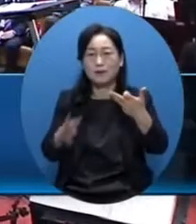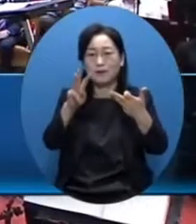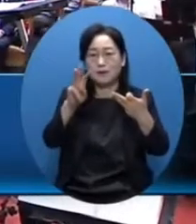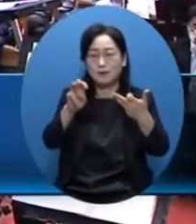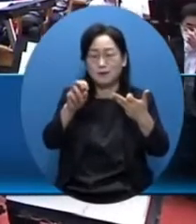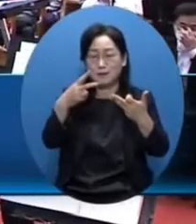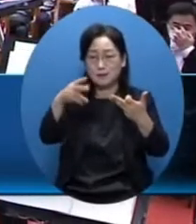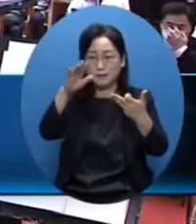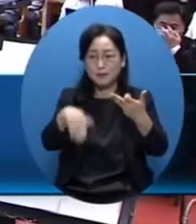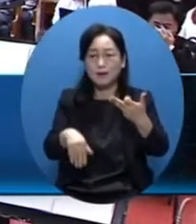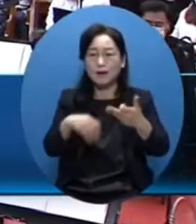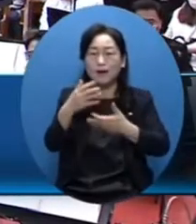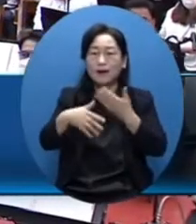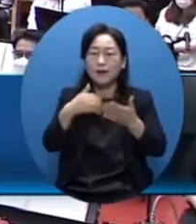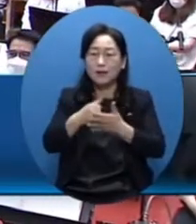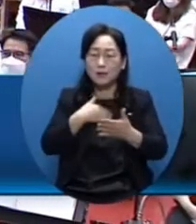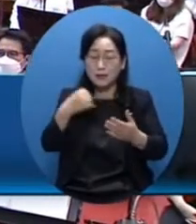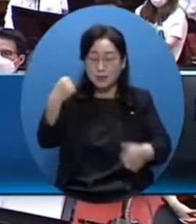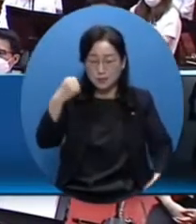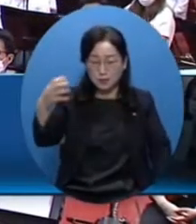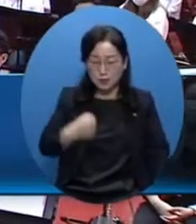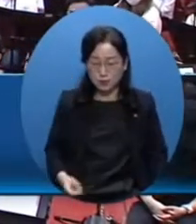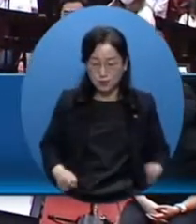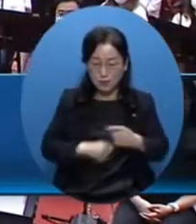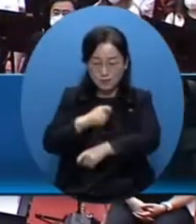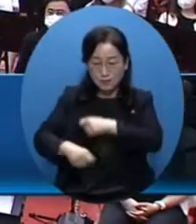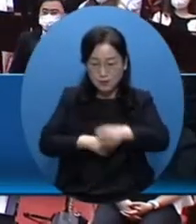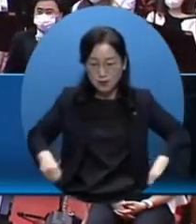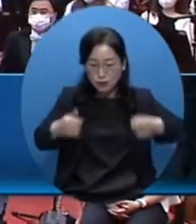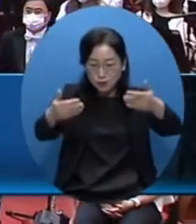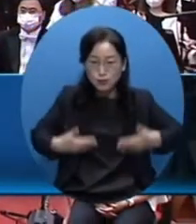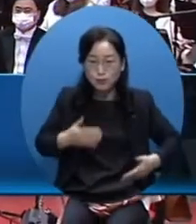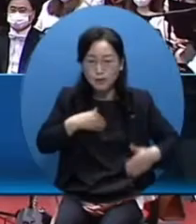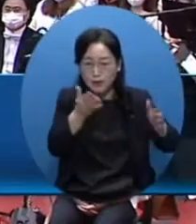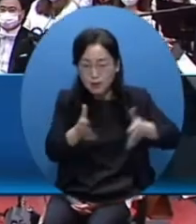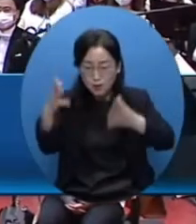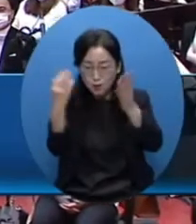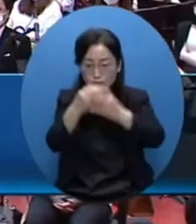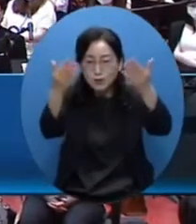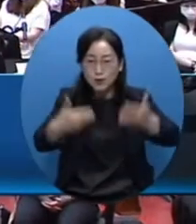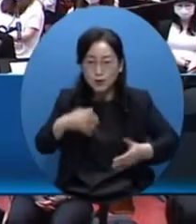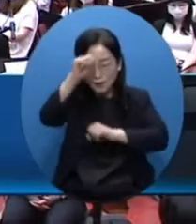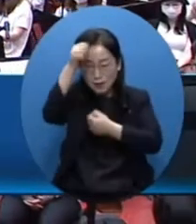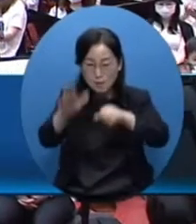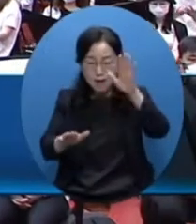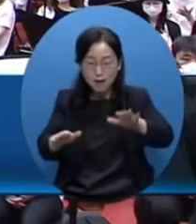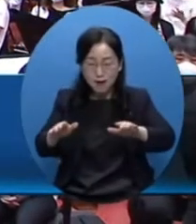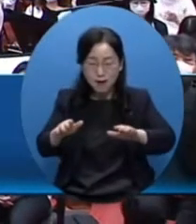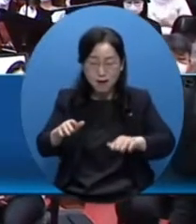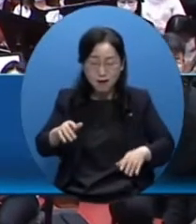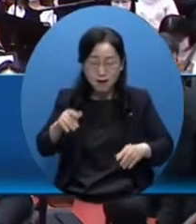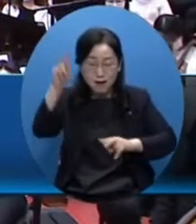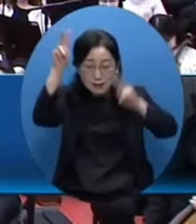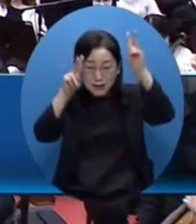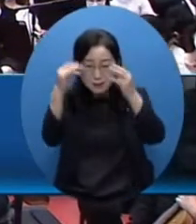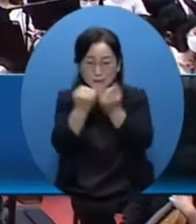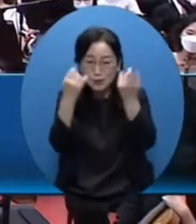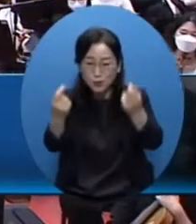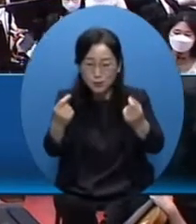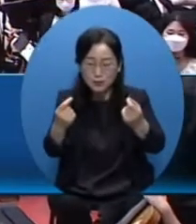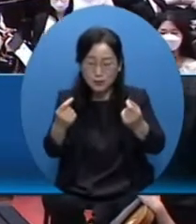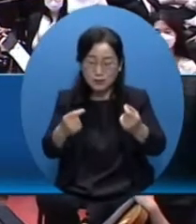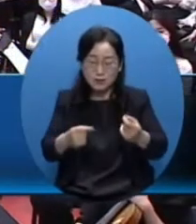이 하나님이 힘으로 내게 띠 띠 웃으시며 내기를 완전하게 하시며 나의 발을 암사슴 발 같게 하시며 나를 나의 높은